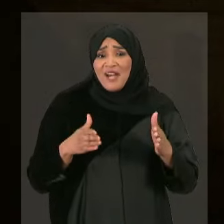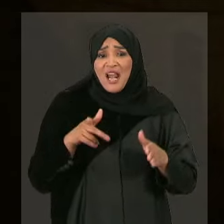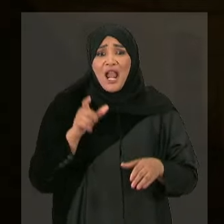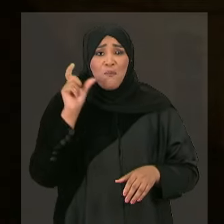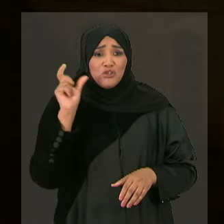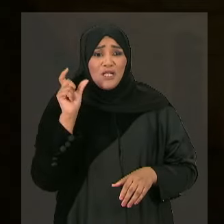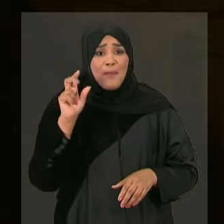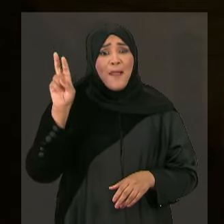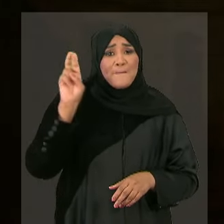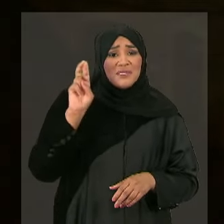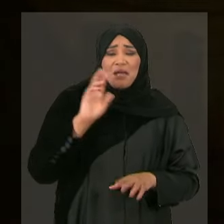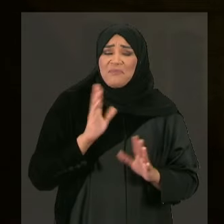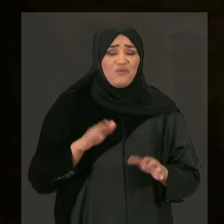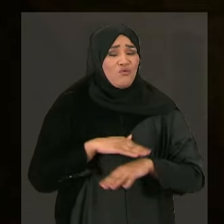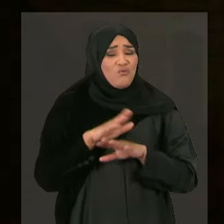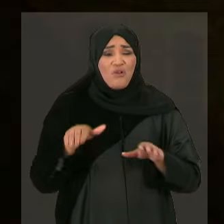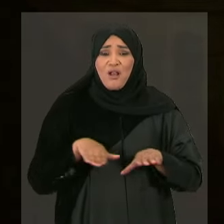لا